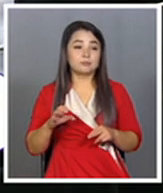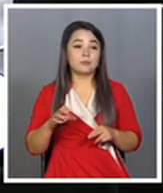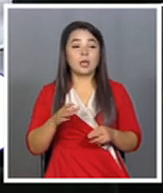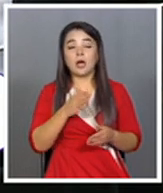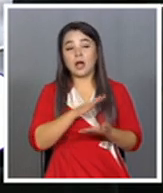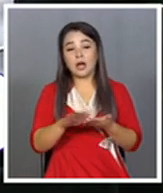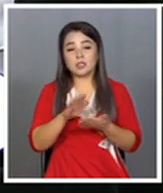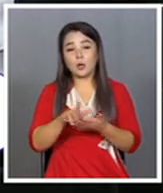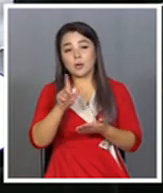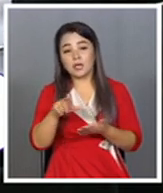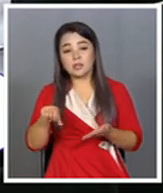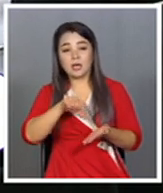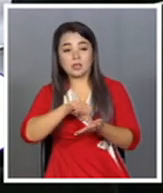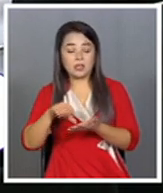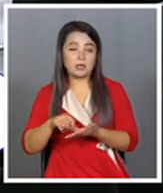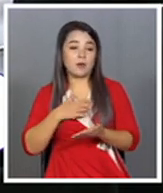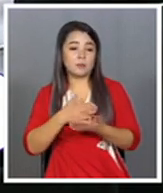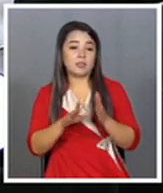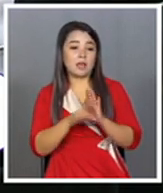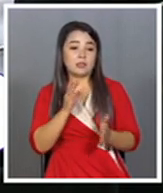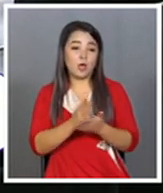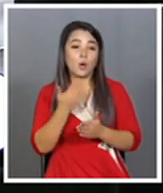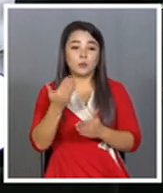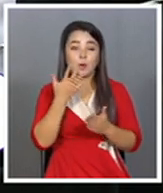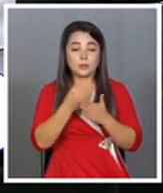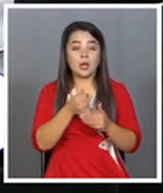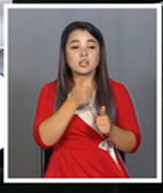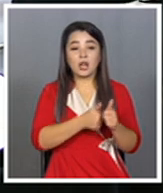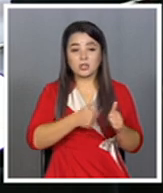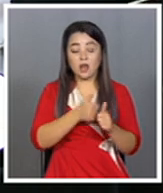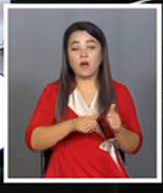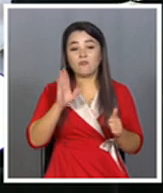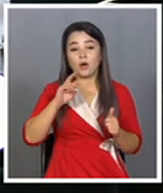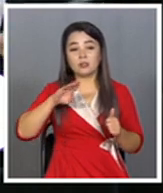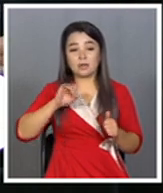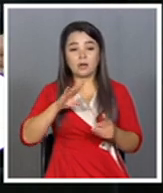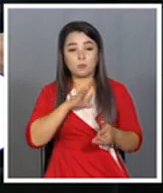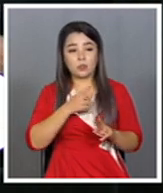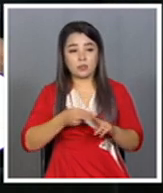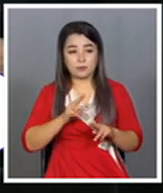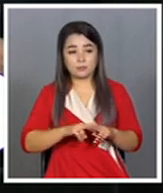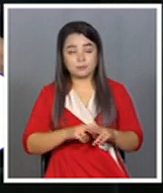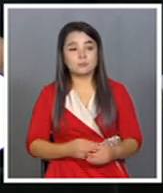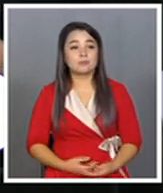ағартушылық абсолютизмнің негізін қаласа, оның жақтаушысы Вольтер болған екен.